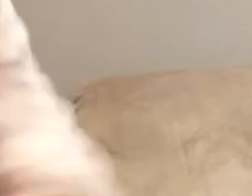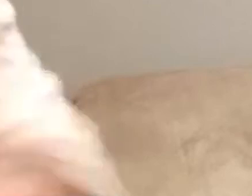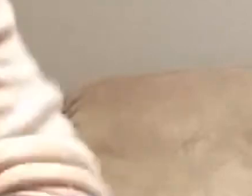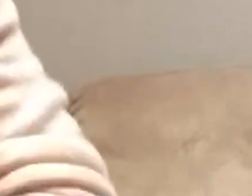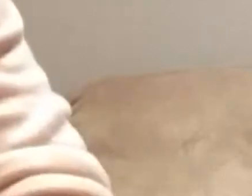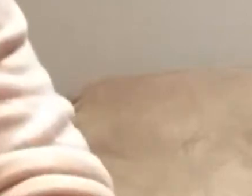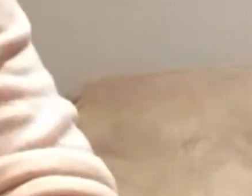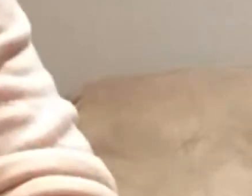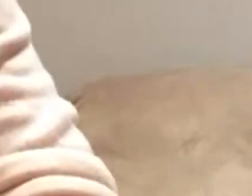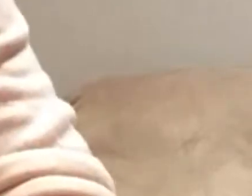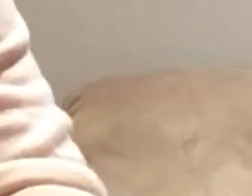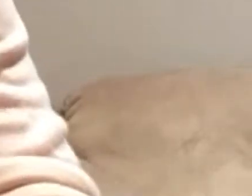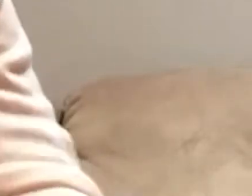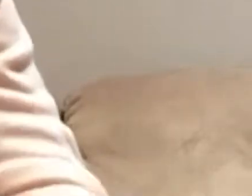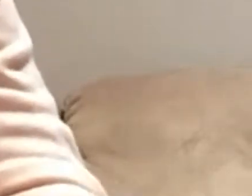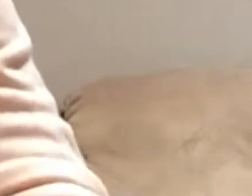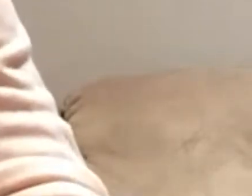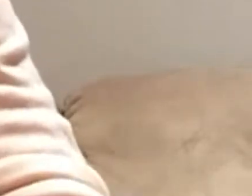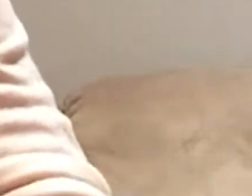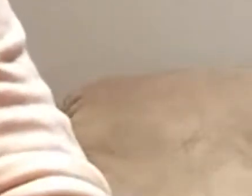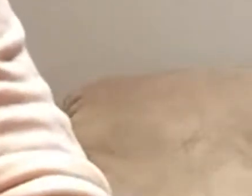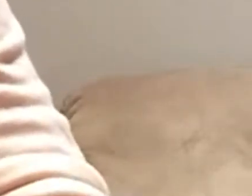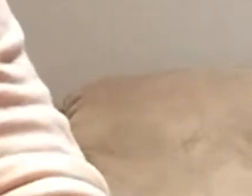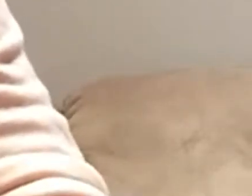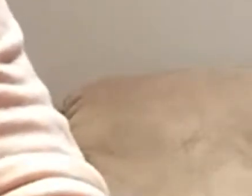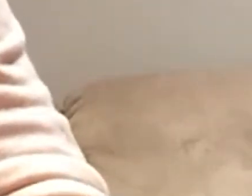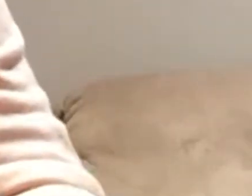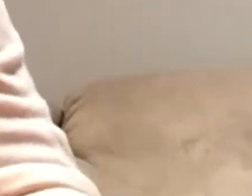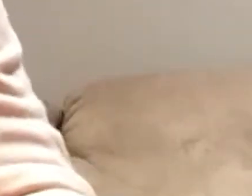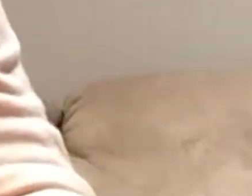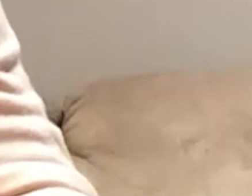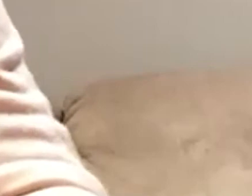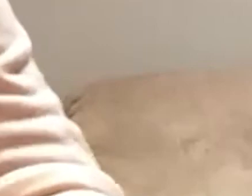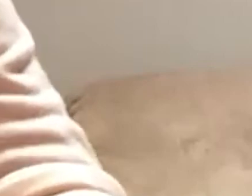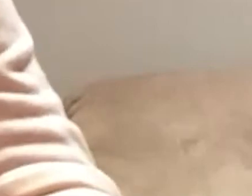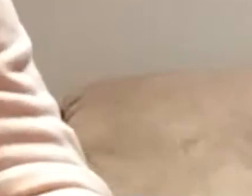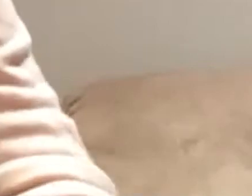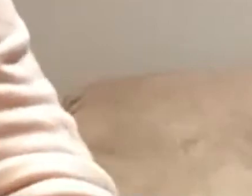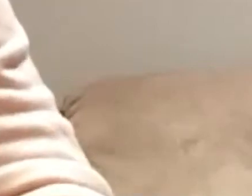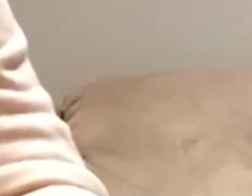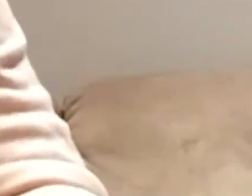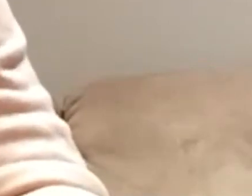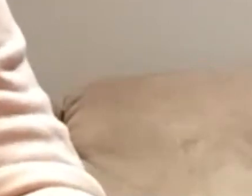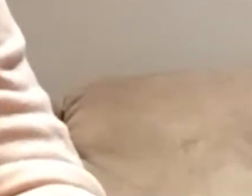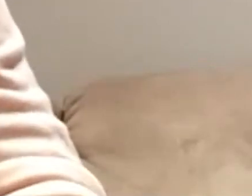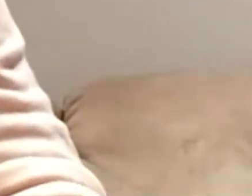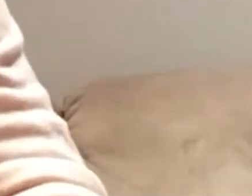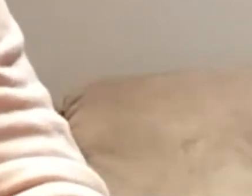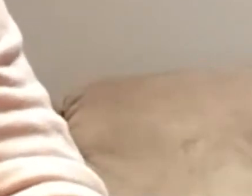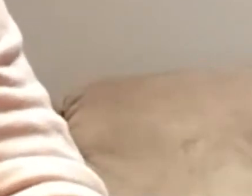Puis, on a aussi des projets avec la communauté de médiation culturelle, donc